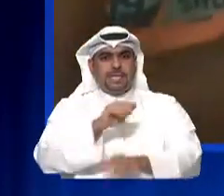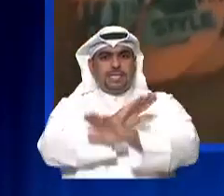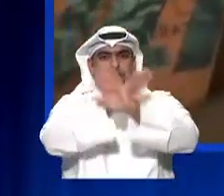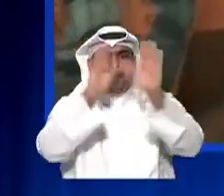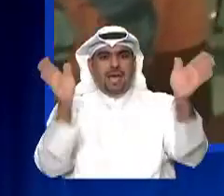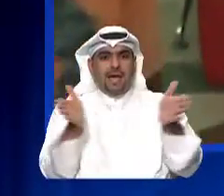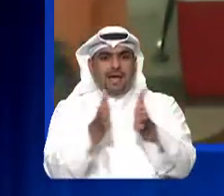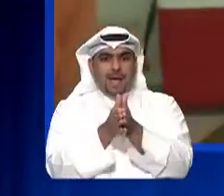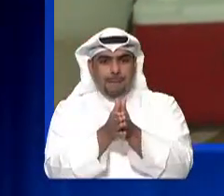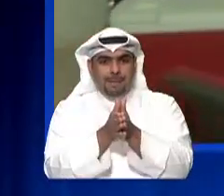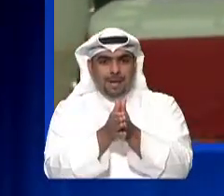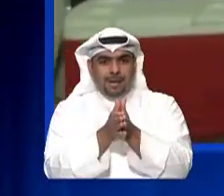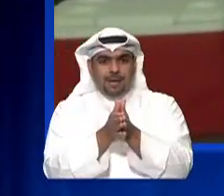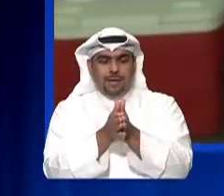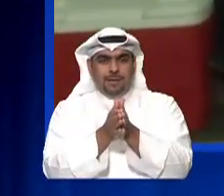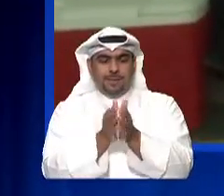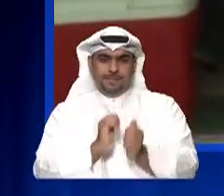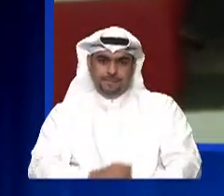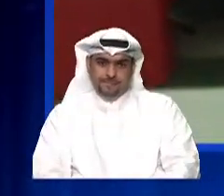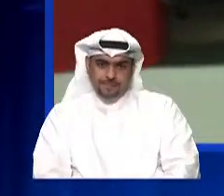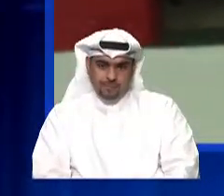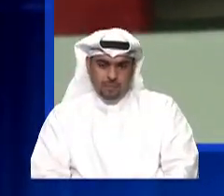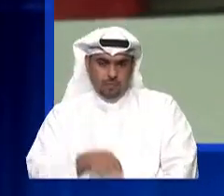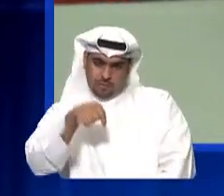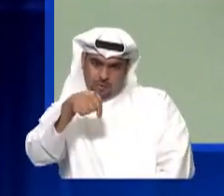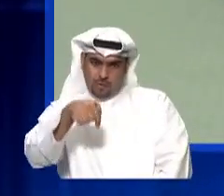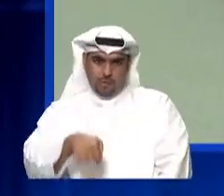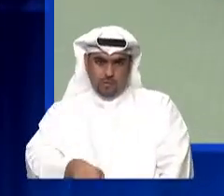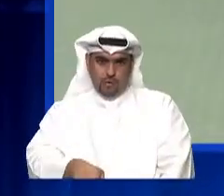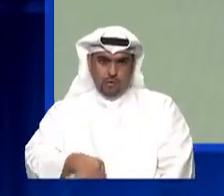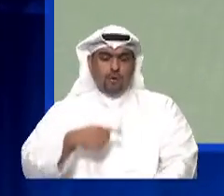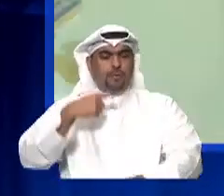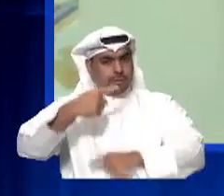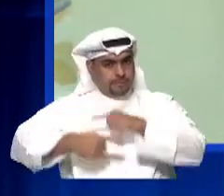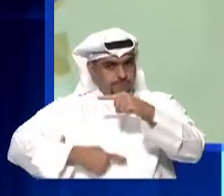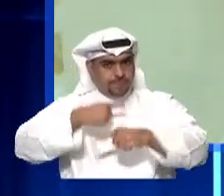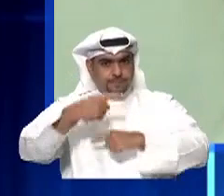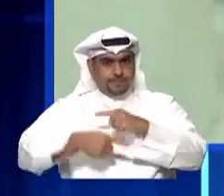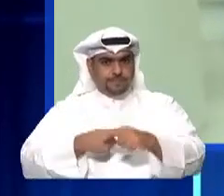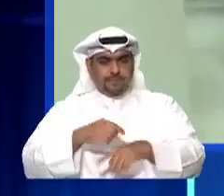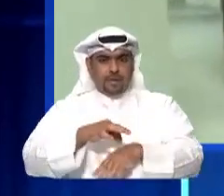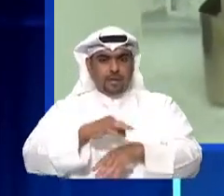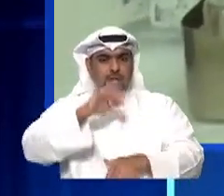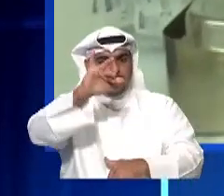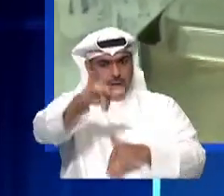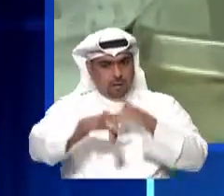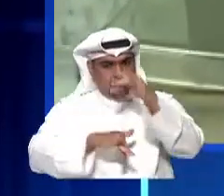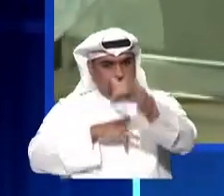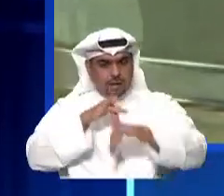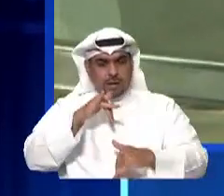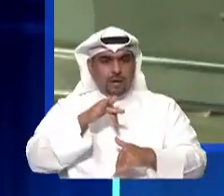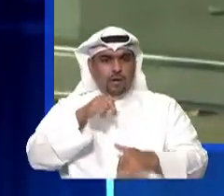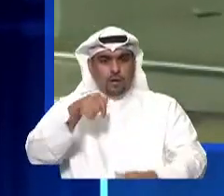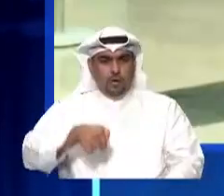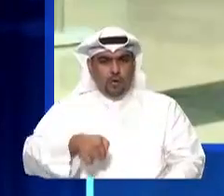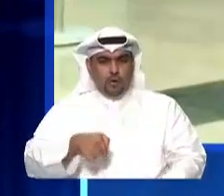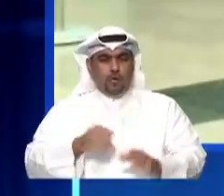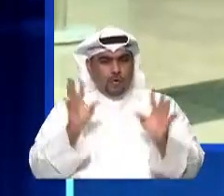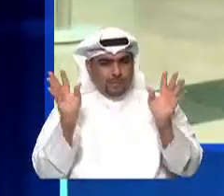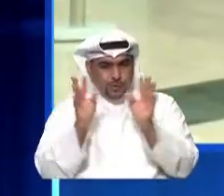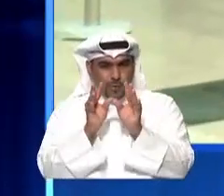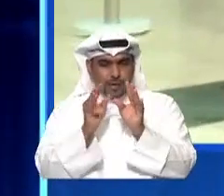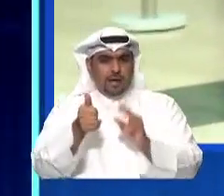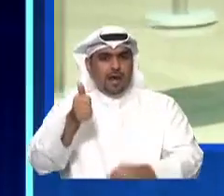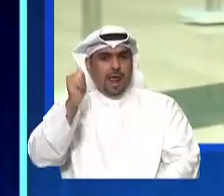الناحيتين. اليوم لا يزال يعني الأعداد تتوافد أقل نسبيا من أمس يعني، بس في